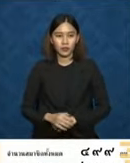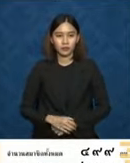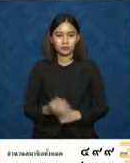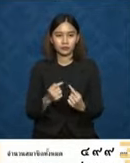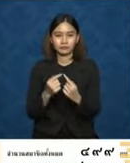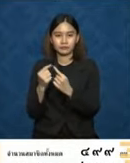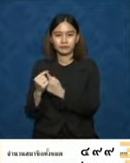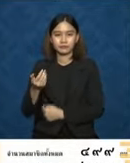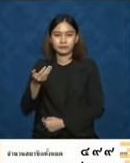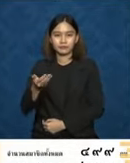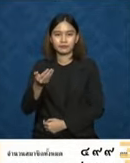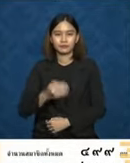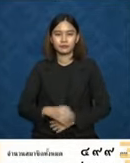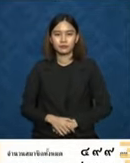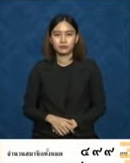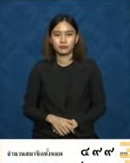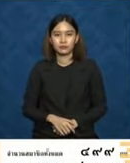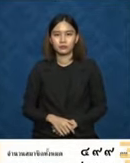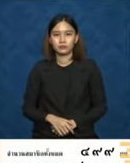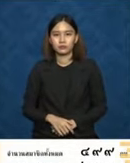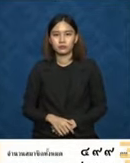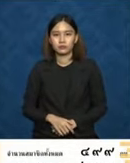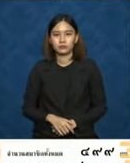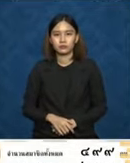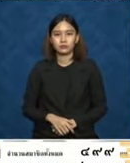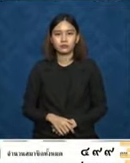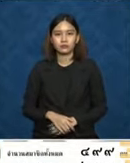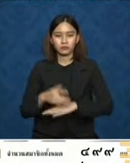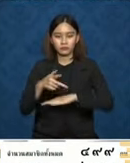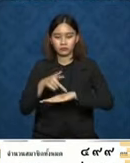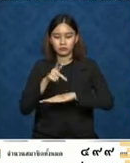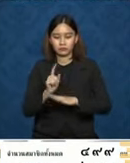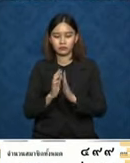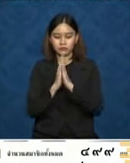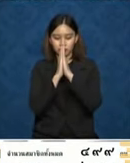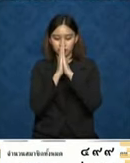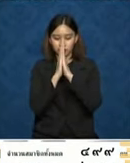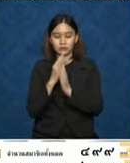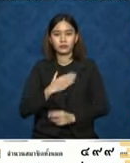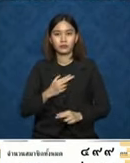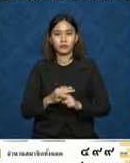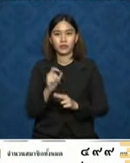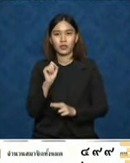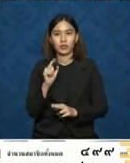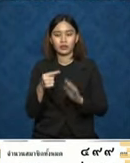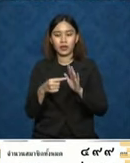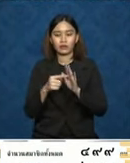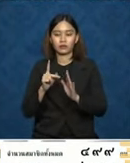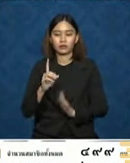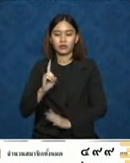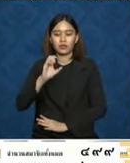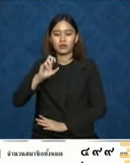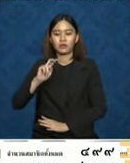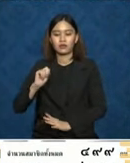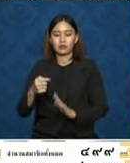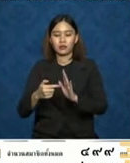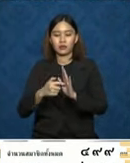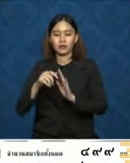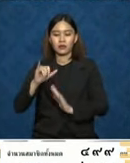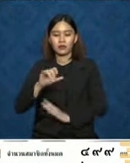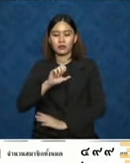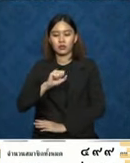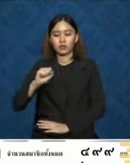เชิญท่านศักดดินนุ่มหนูครับกราบเรียนท่านประธานสภาที่เคารพกระผมศักดินัยนุ่มหนูสมาชิกสภา